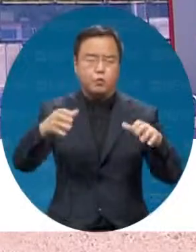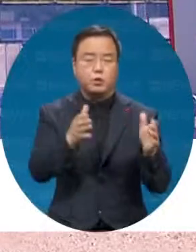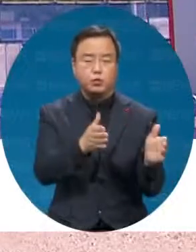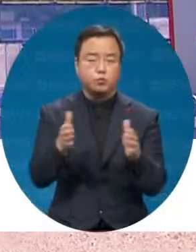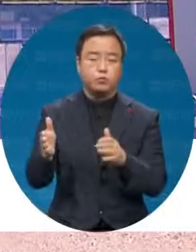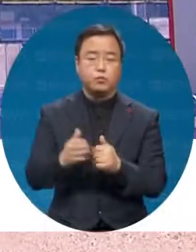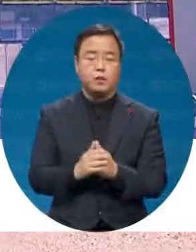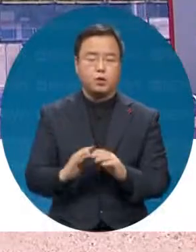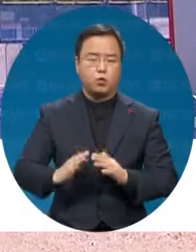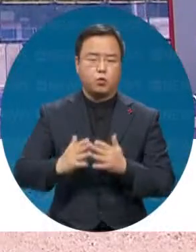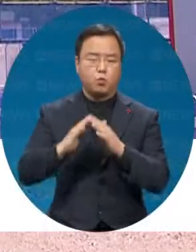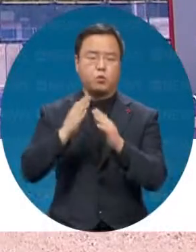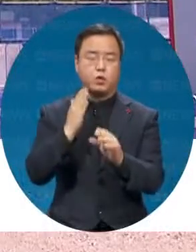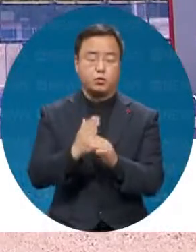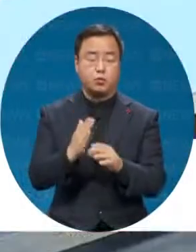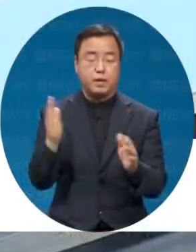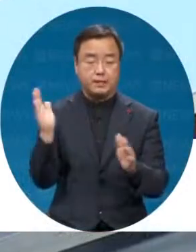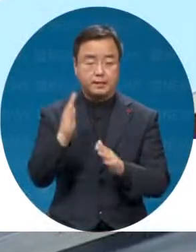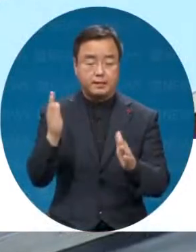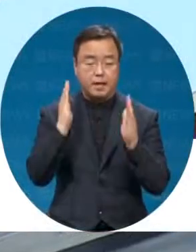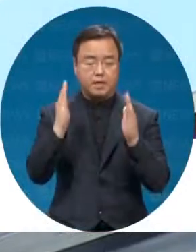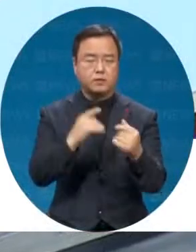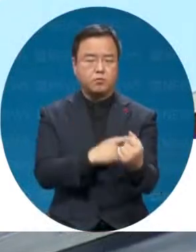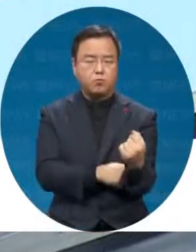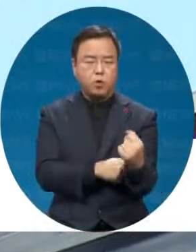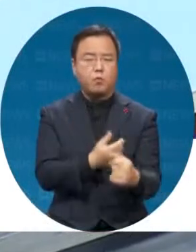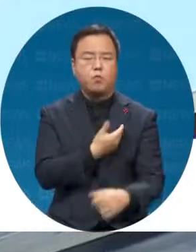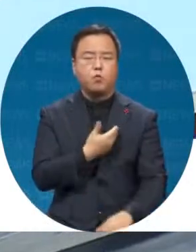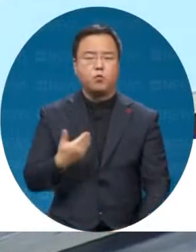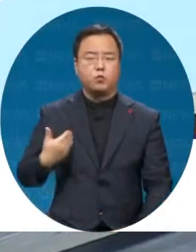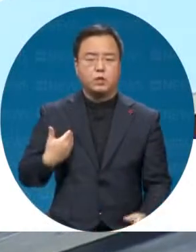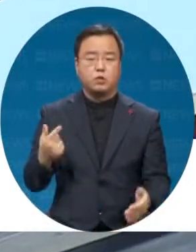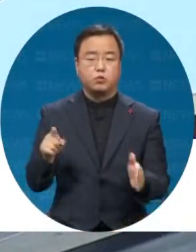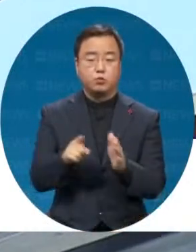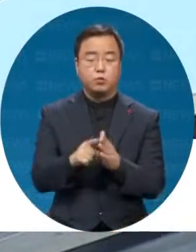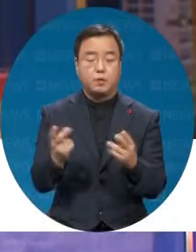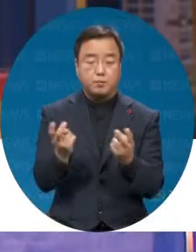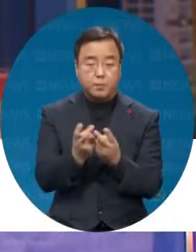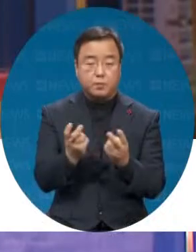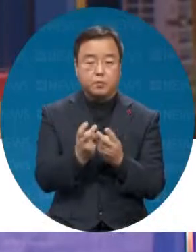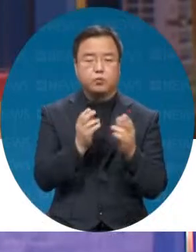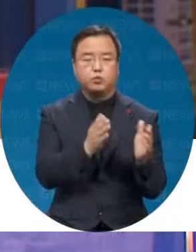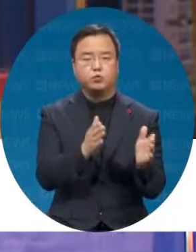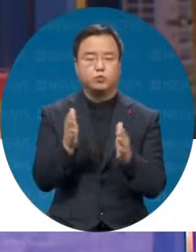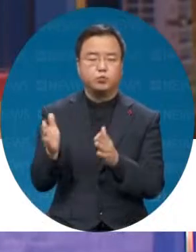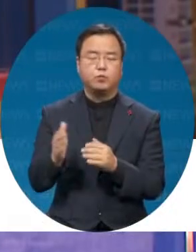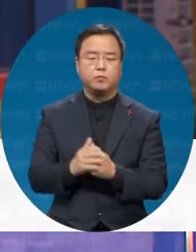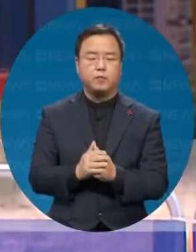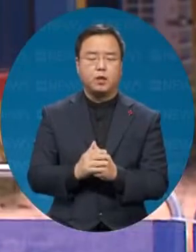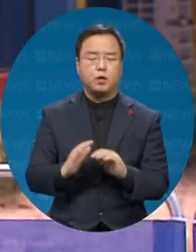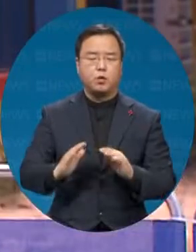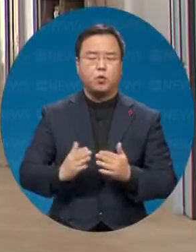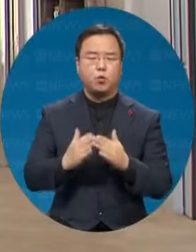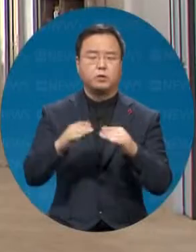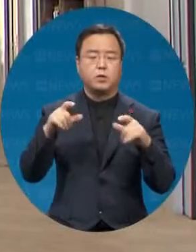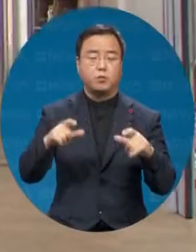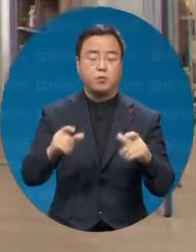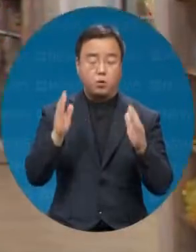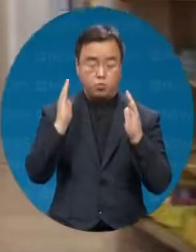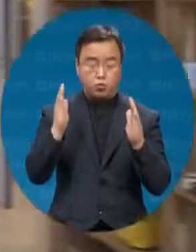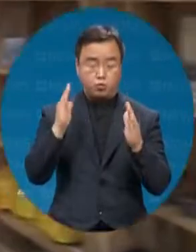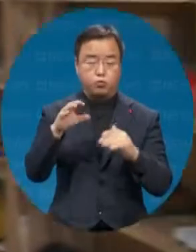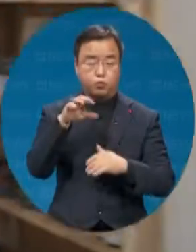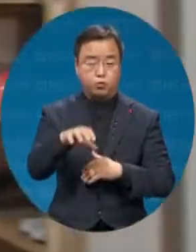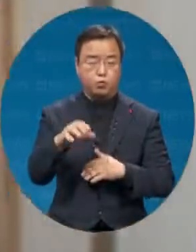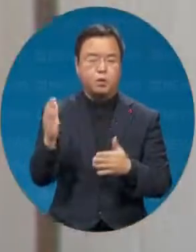공사 기간 중 학생들의 학습권을 보장하기 위한 방안도 보완됐습니다. 공사 공간과 학습 공간을